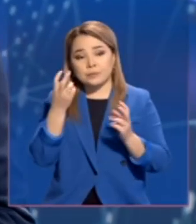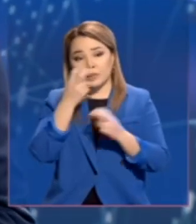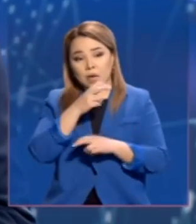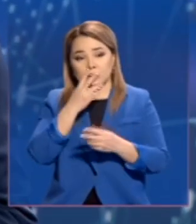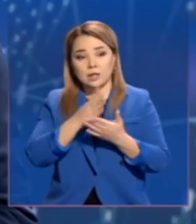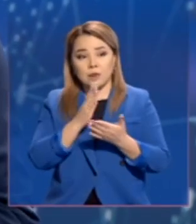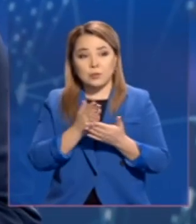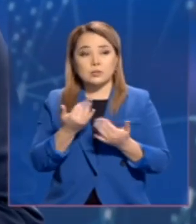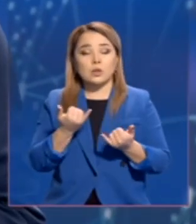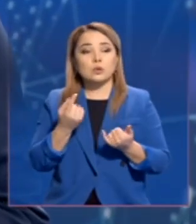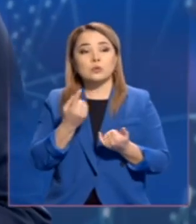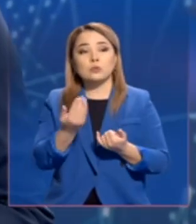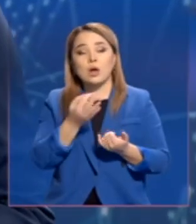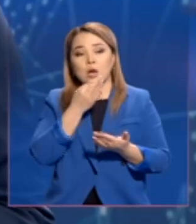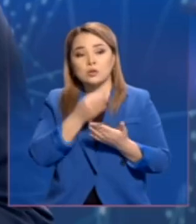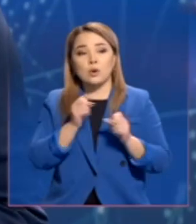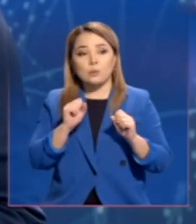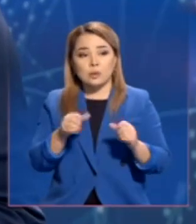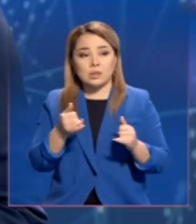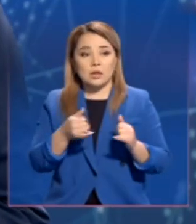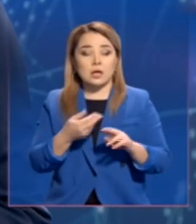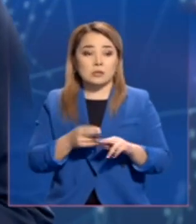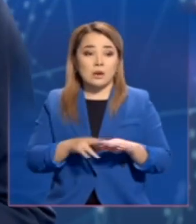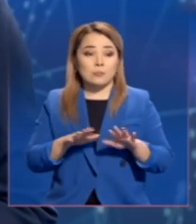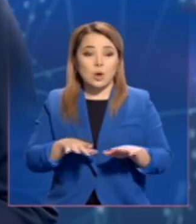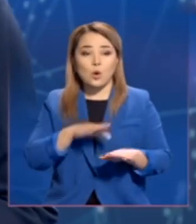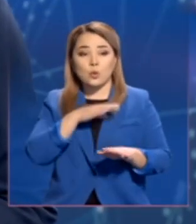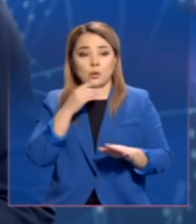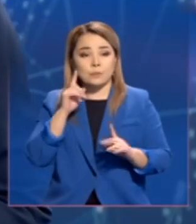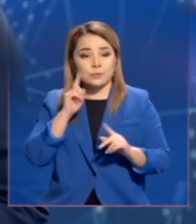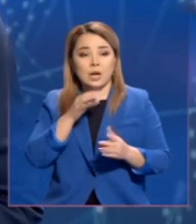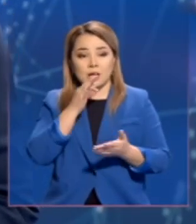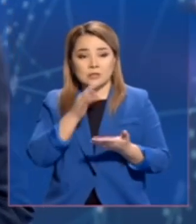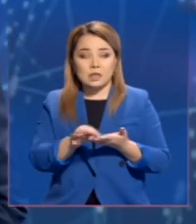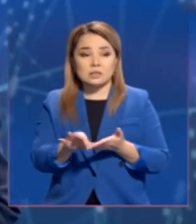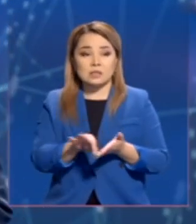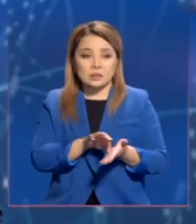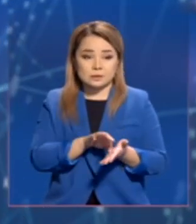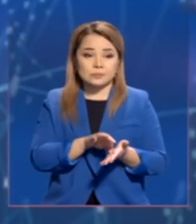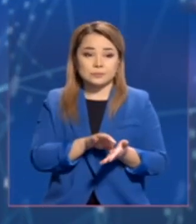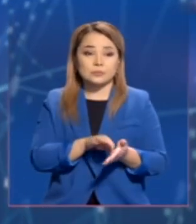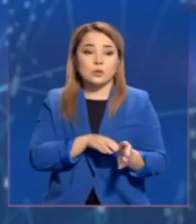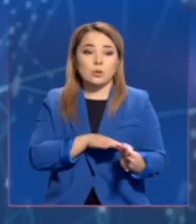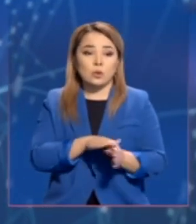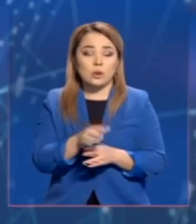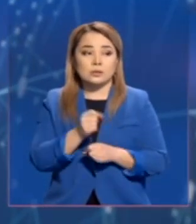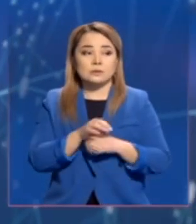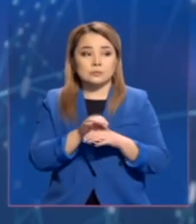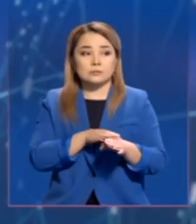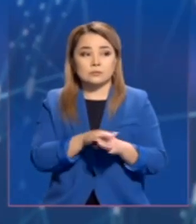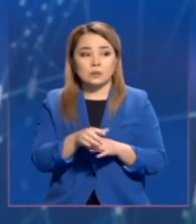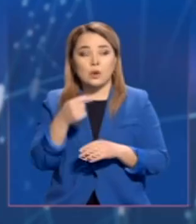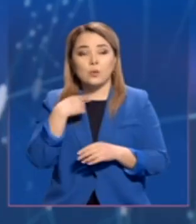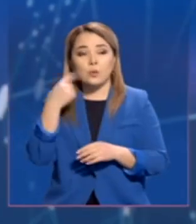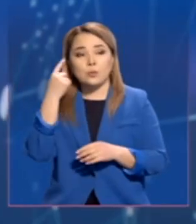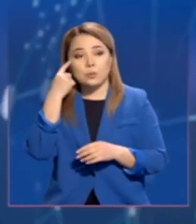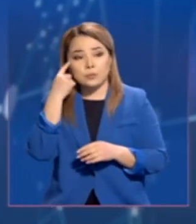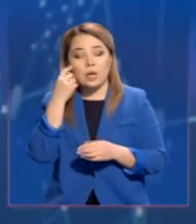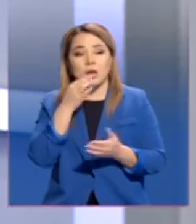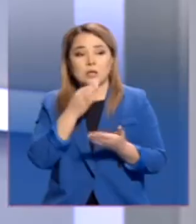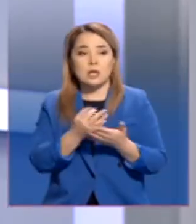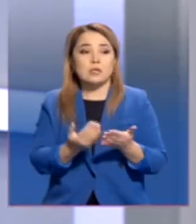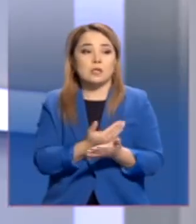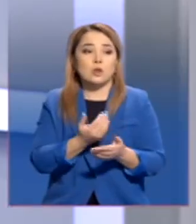сияқтымыз. Сіз не ойлайсыз? Енді бұл жерде көп нәрсен бірден жүзеге асып кетеді